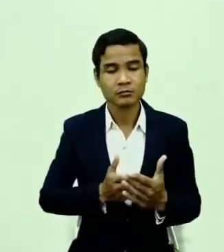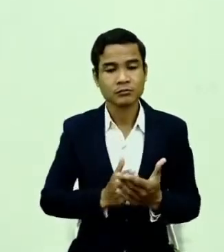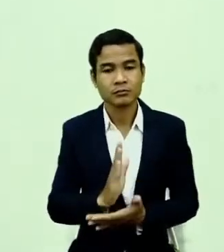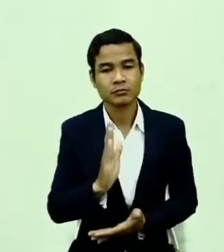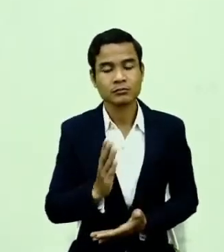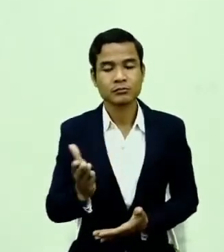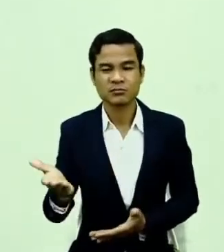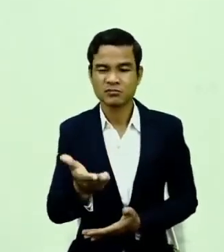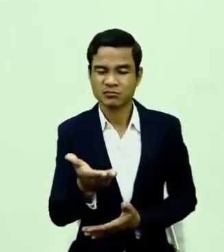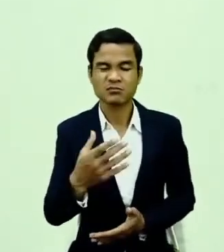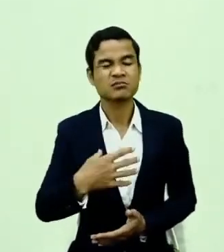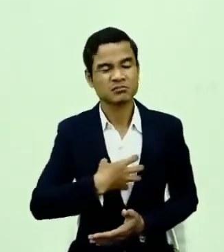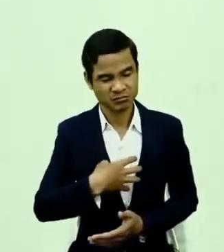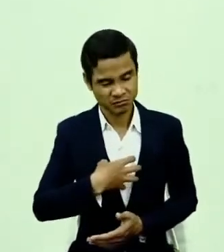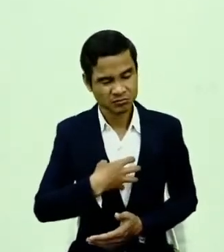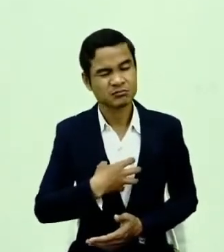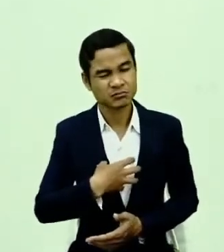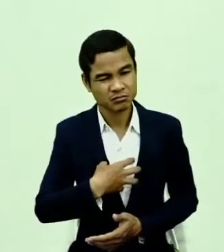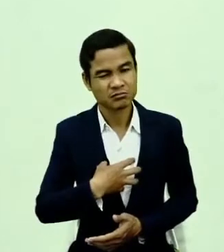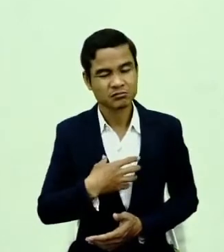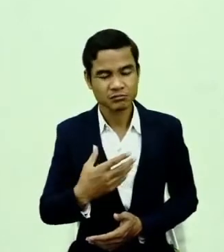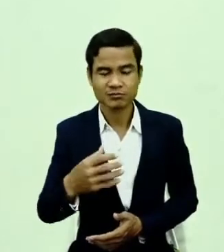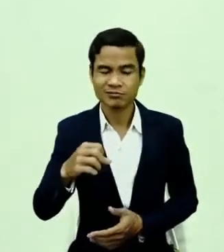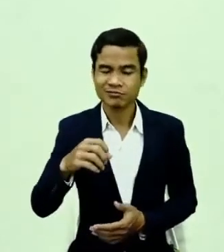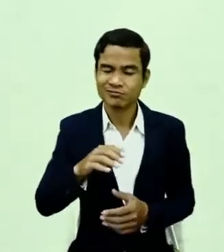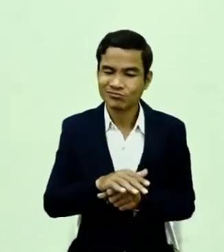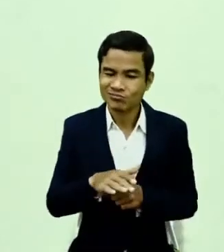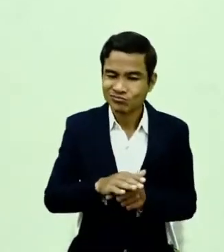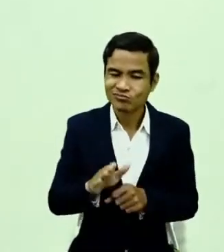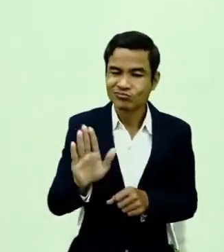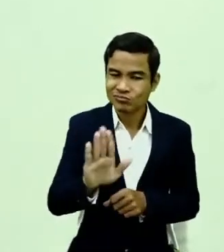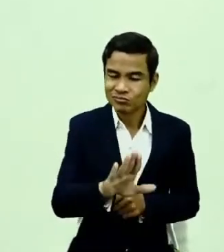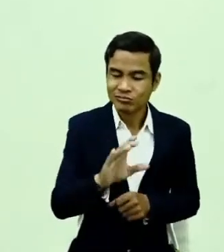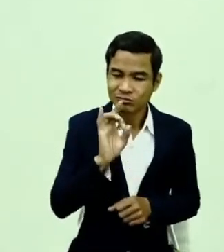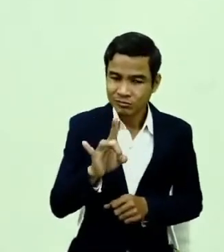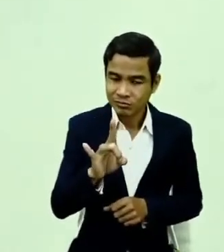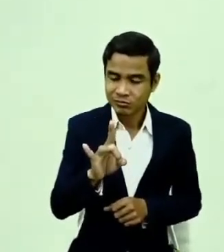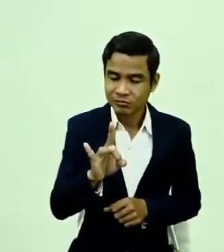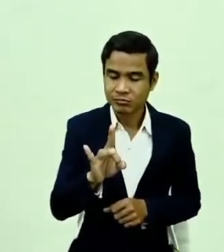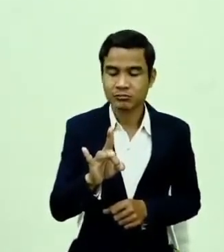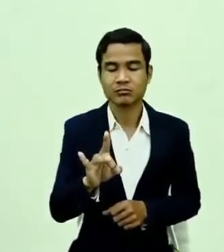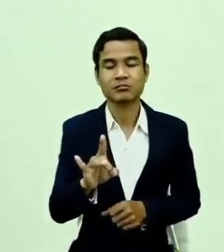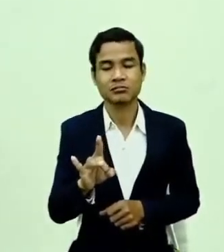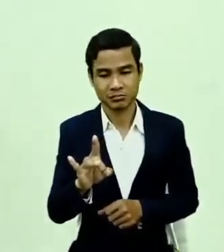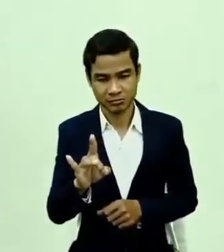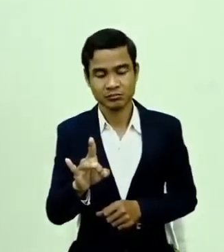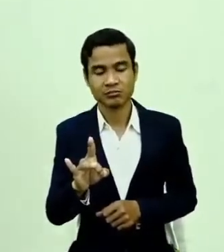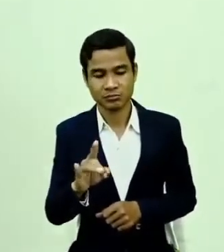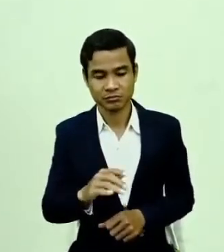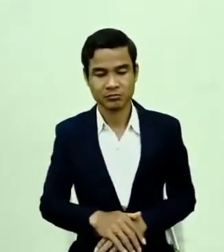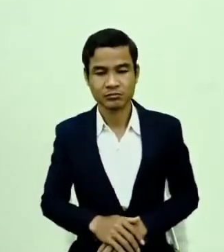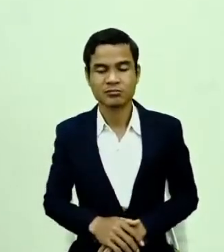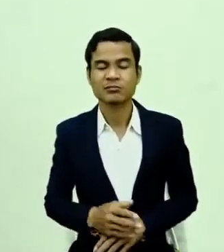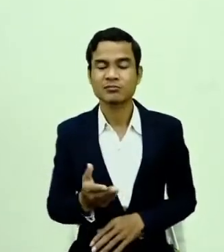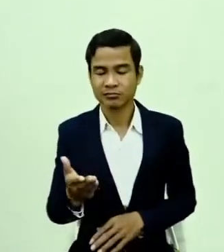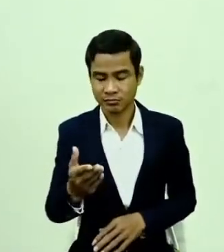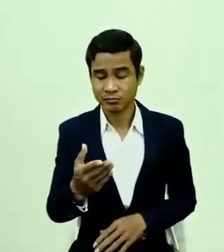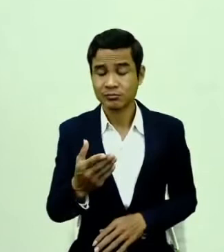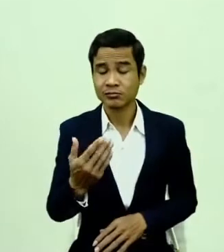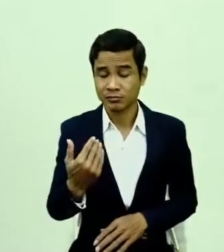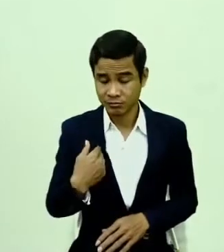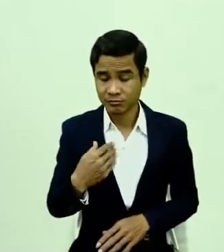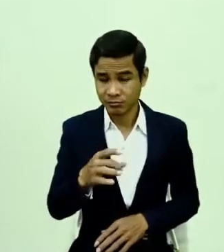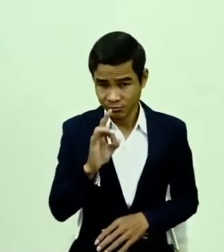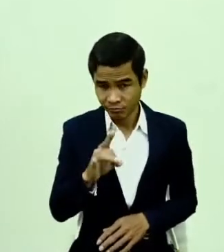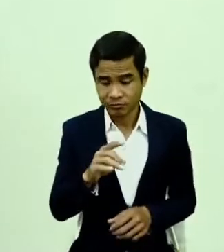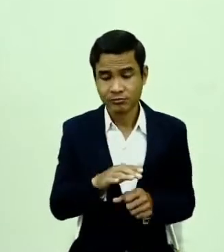đây sao ta con tiếng ó ní ăn chấm chia chấm nong chấm nôi chà chấm vì chia chấm nong